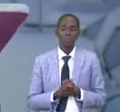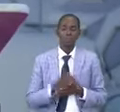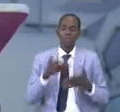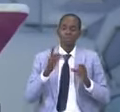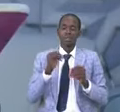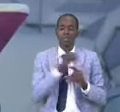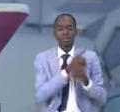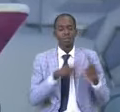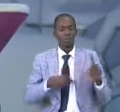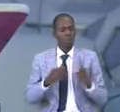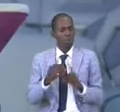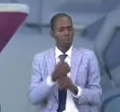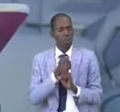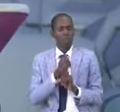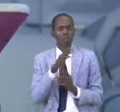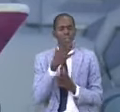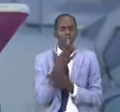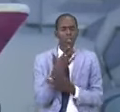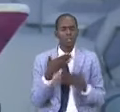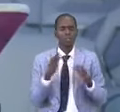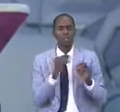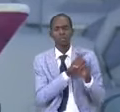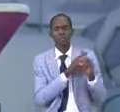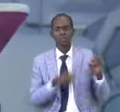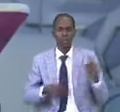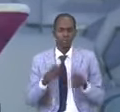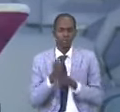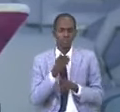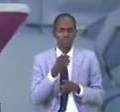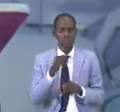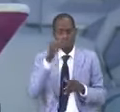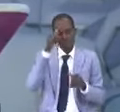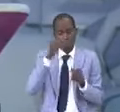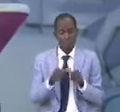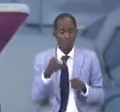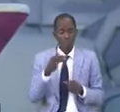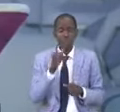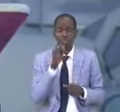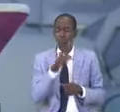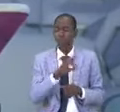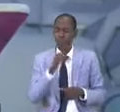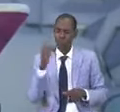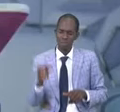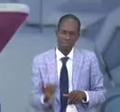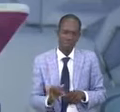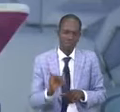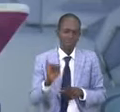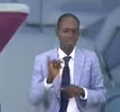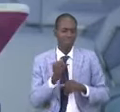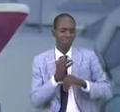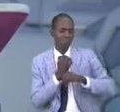que le Seigneur tient ta main rappelle-toi il y a pas de sécurité et sans condition